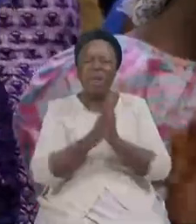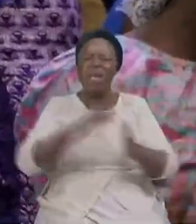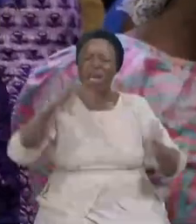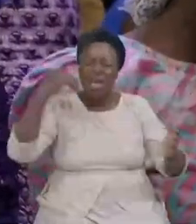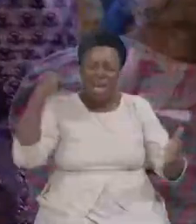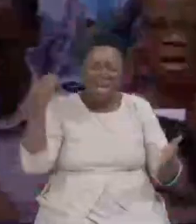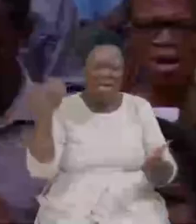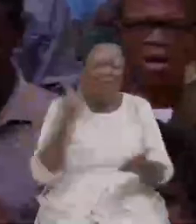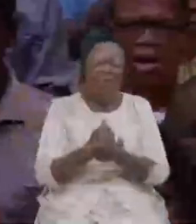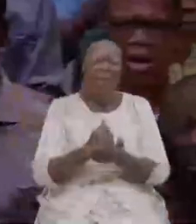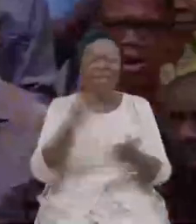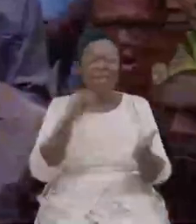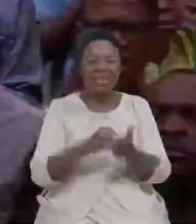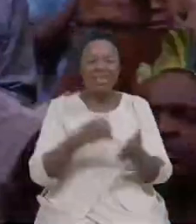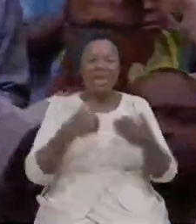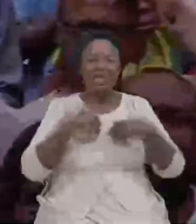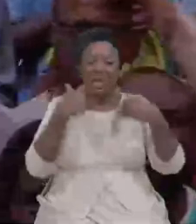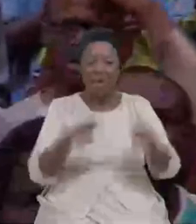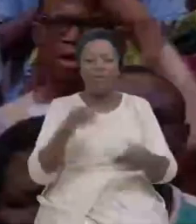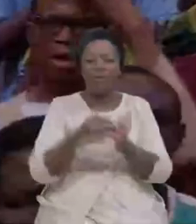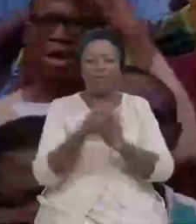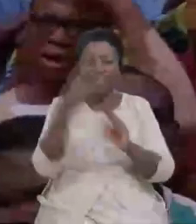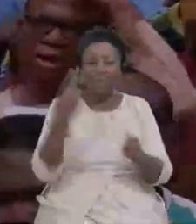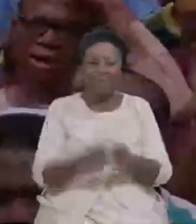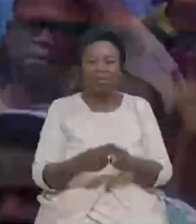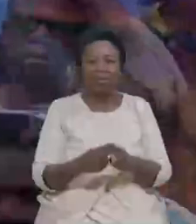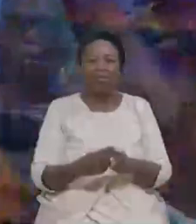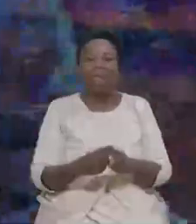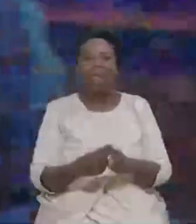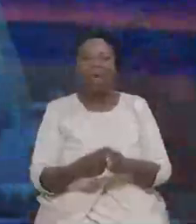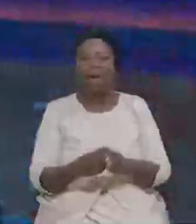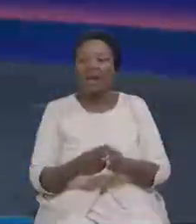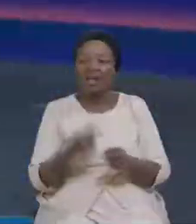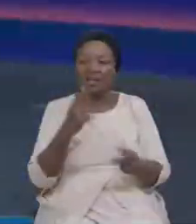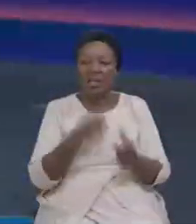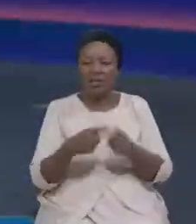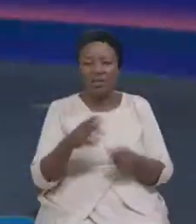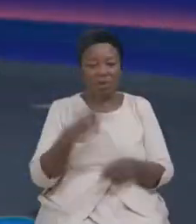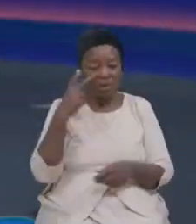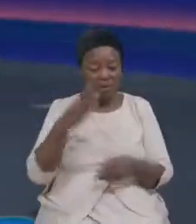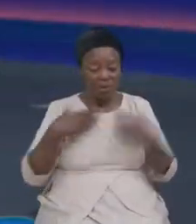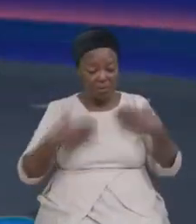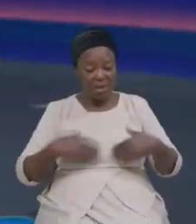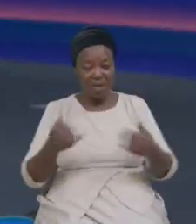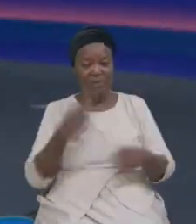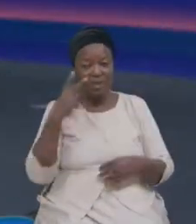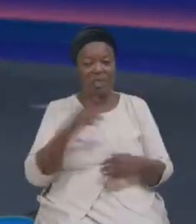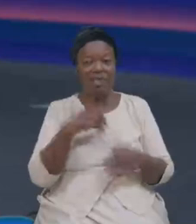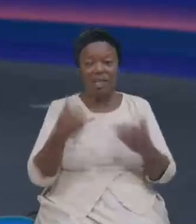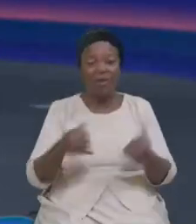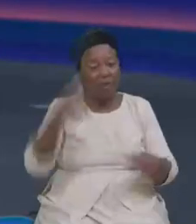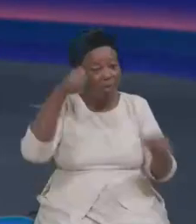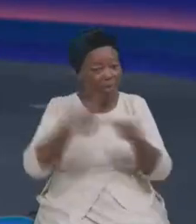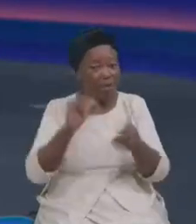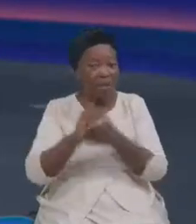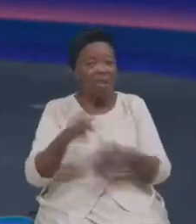Amen. C'est fait, c'est fait. Rappelez-vous, pas de plainte, plus de murmures, rappelez-vous. Tu loues le Seigneur maintenant. Même avant de